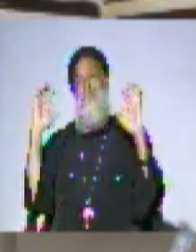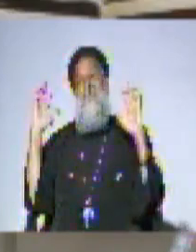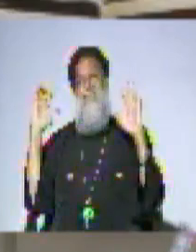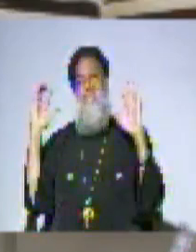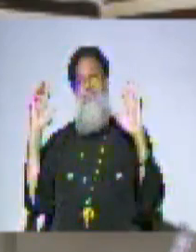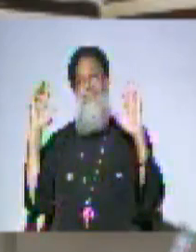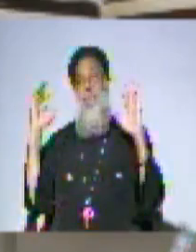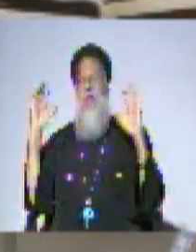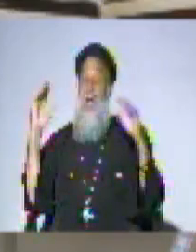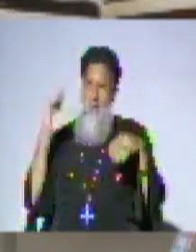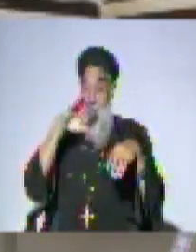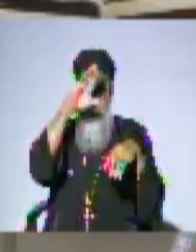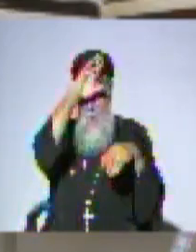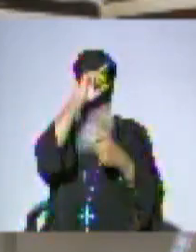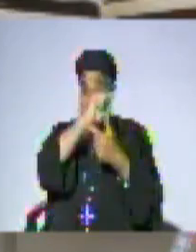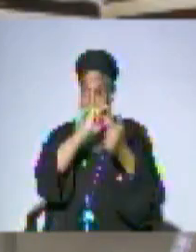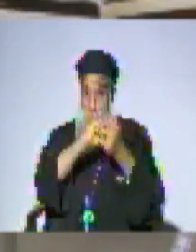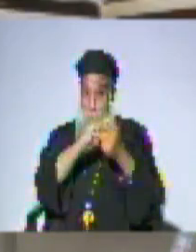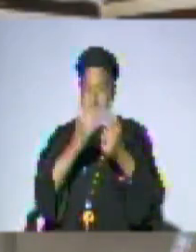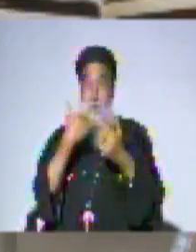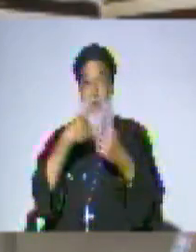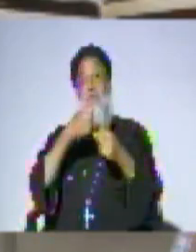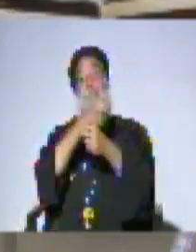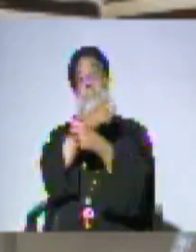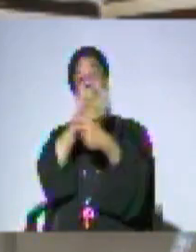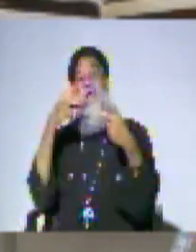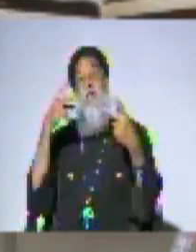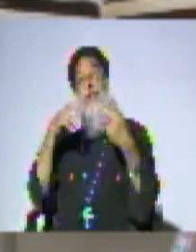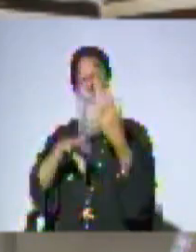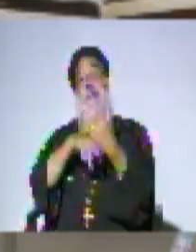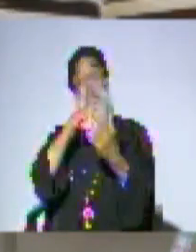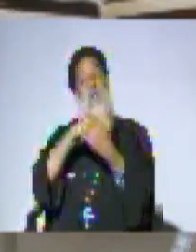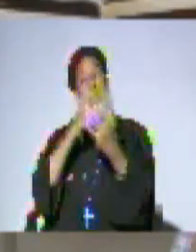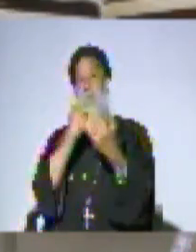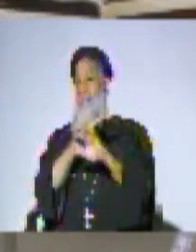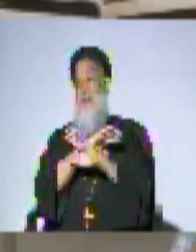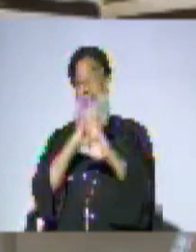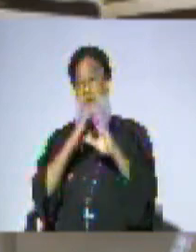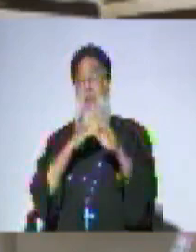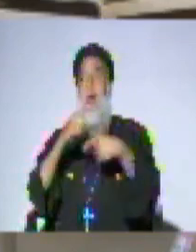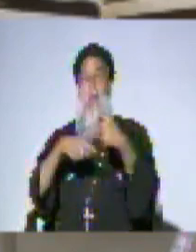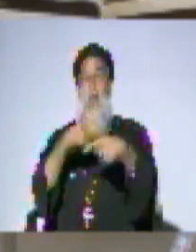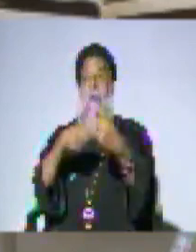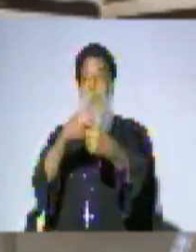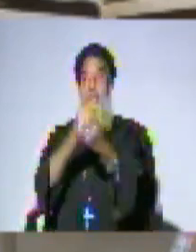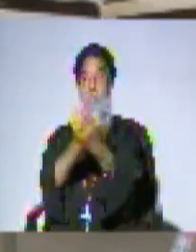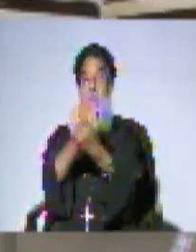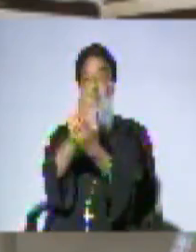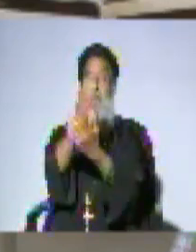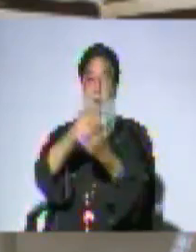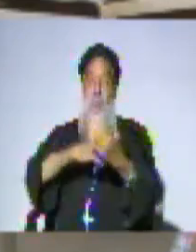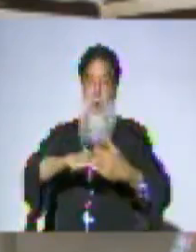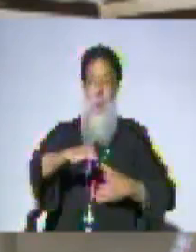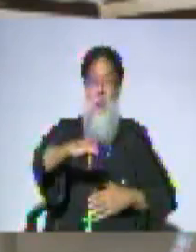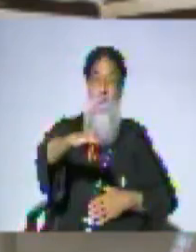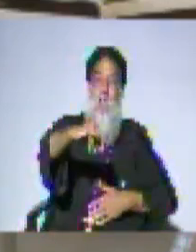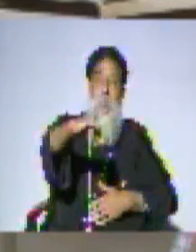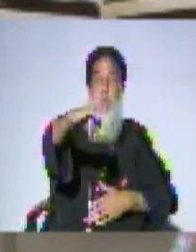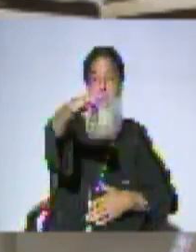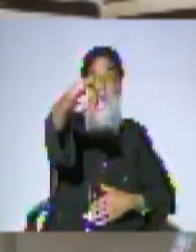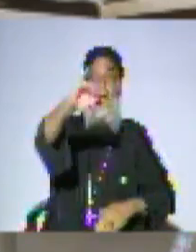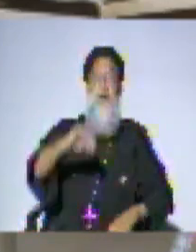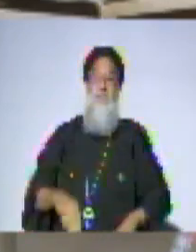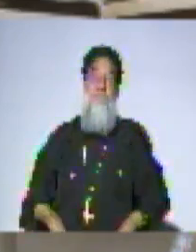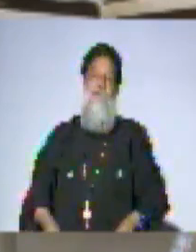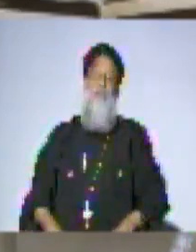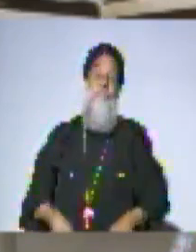إمتى. يعني له بداية ونهاية، لكن طبعا ربنا كملك بقى